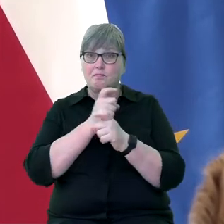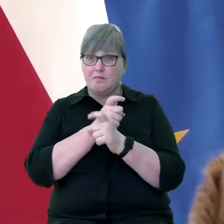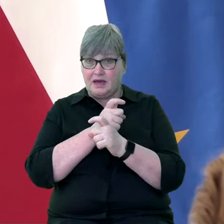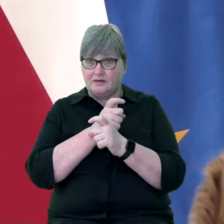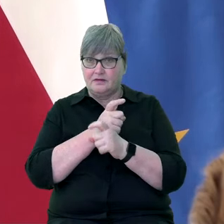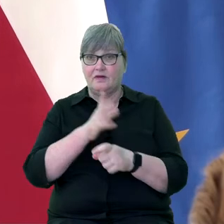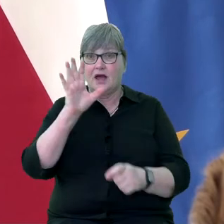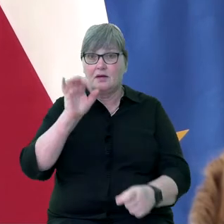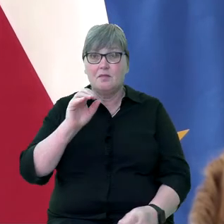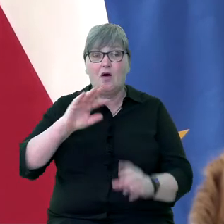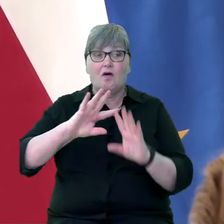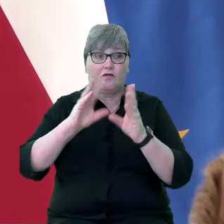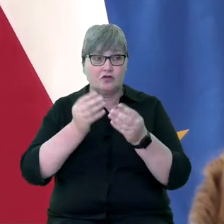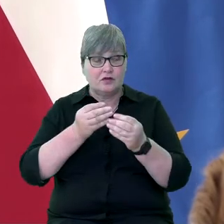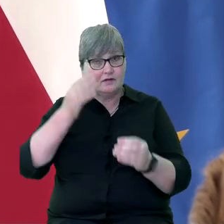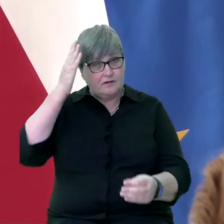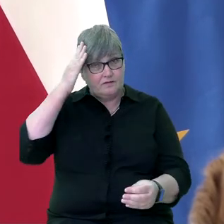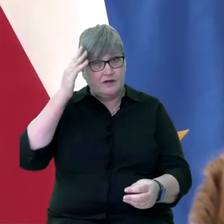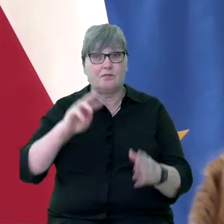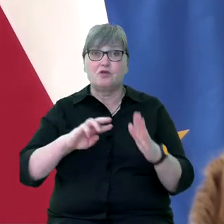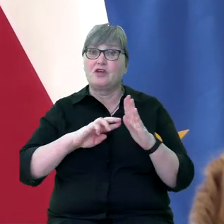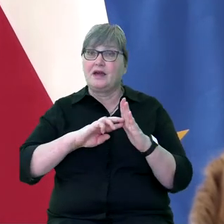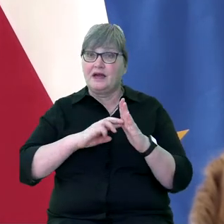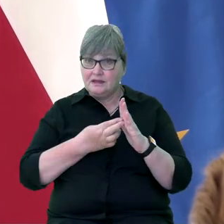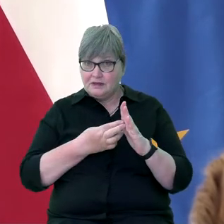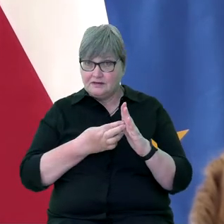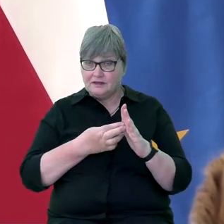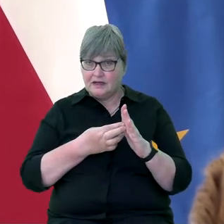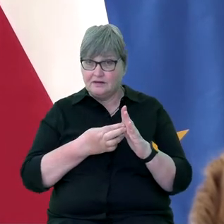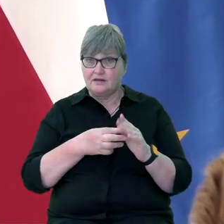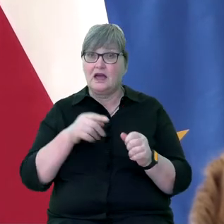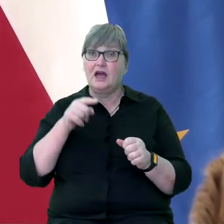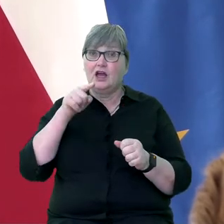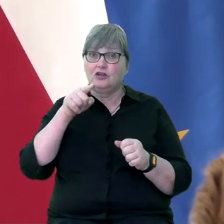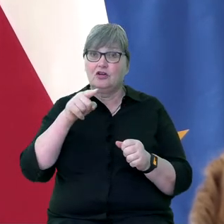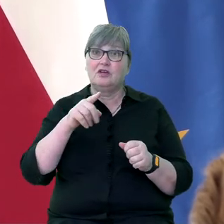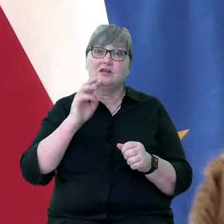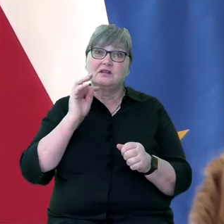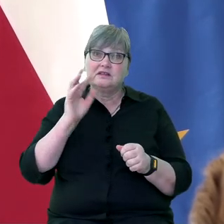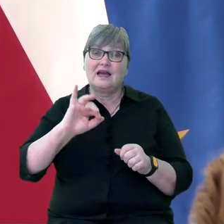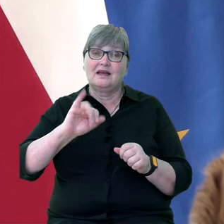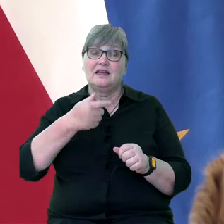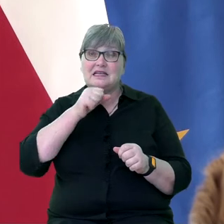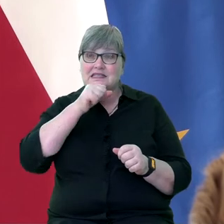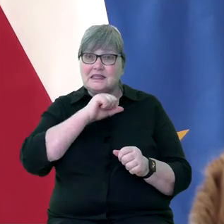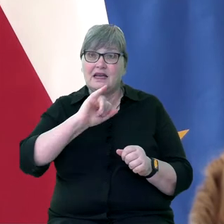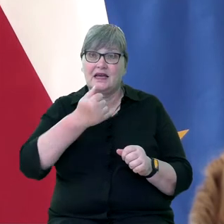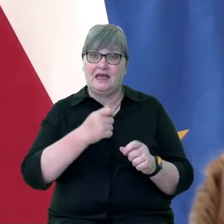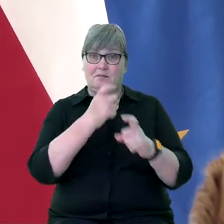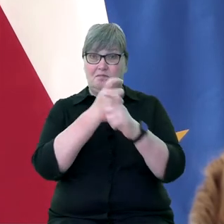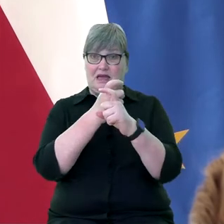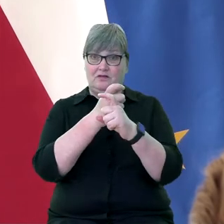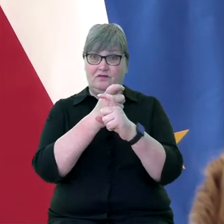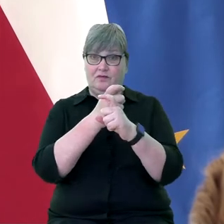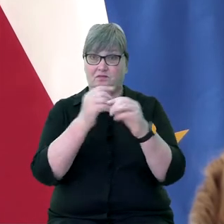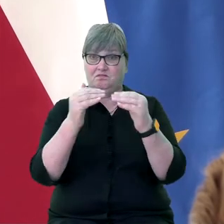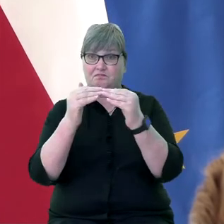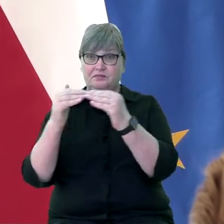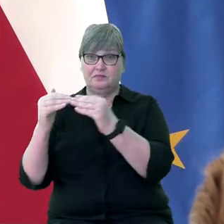wiemy, administracja jest tak stara jak samo państwo. Jak